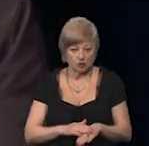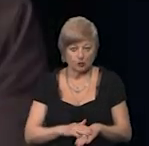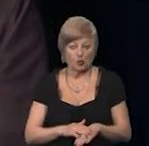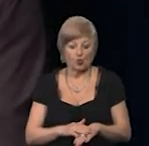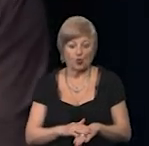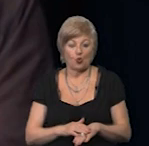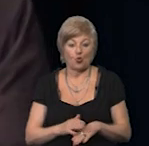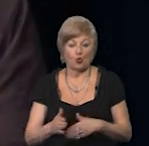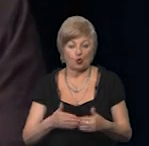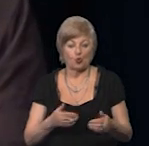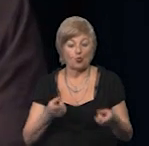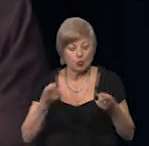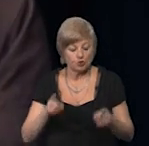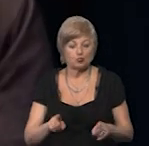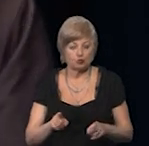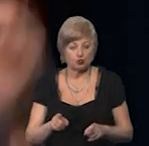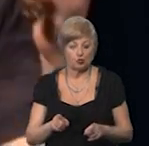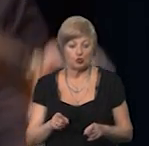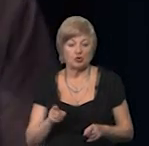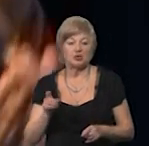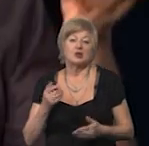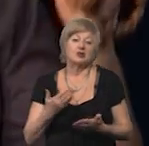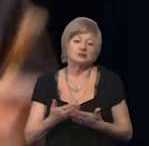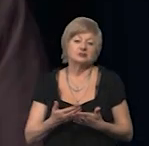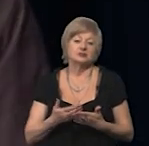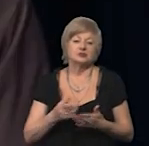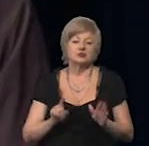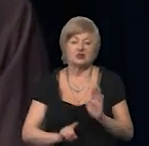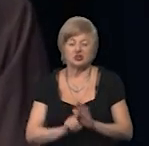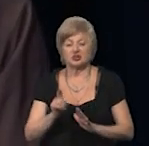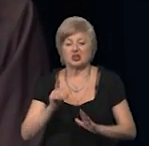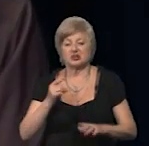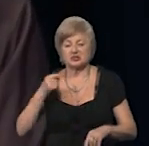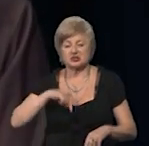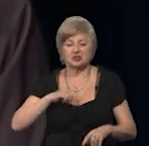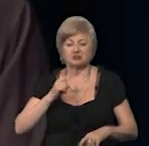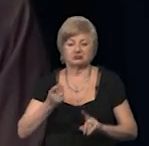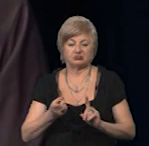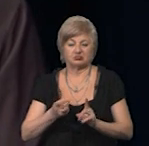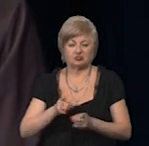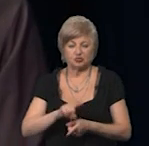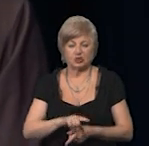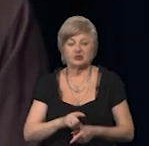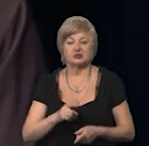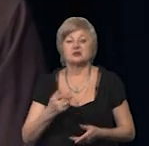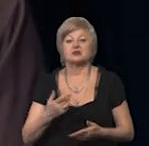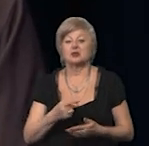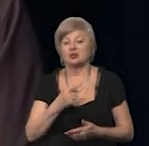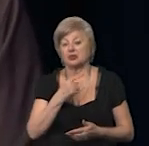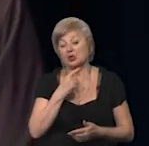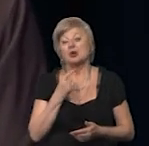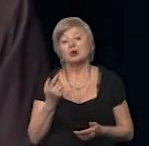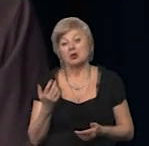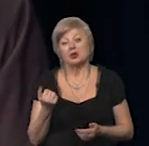не... Я кажу, а чому? Ну, це там кінетично, ну, починається там. Я з фізиками, там, з декотрими багато на цю тему